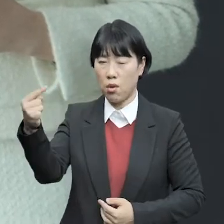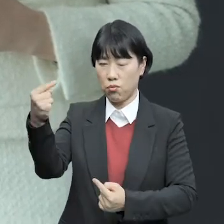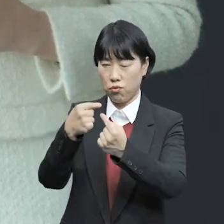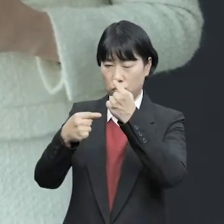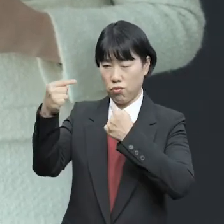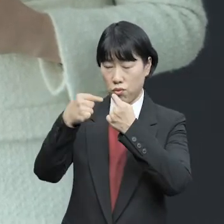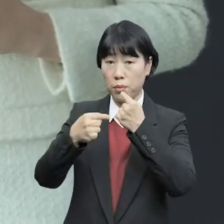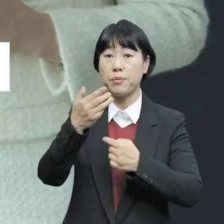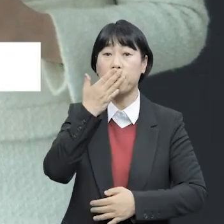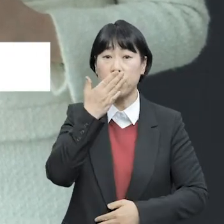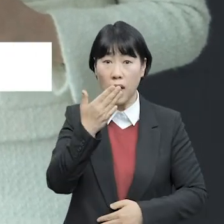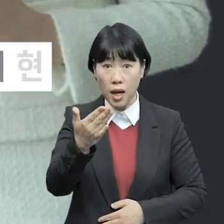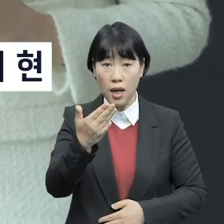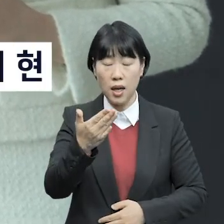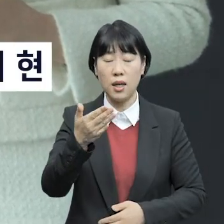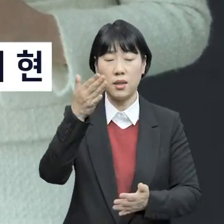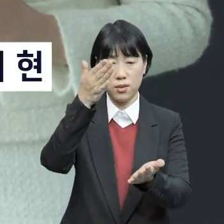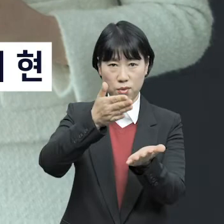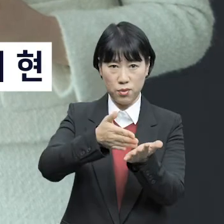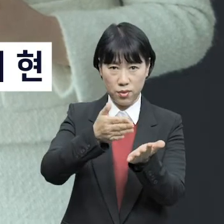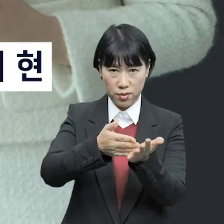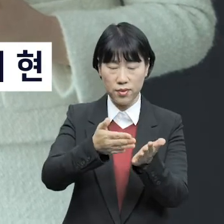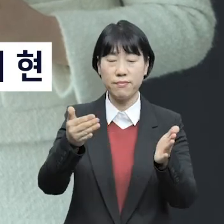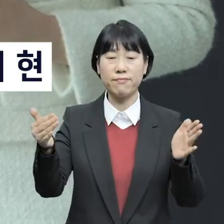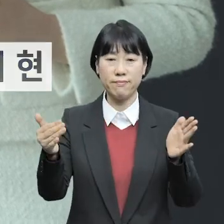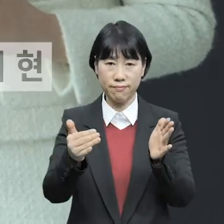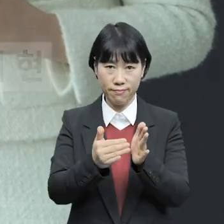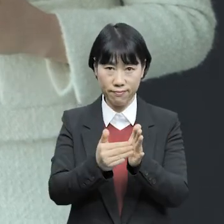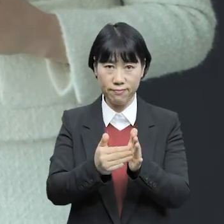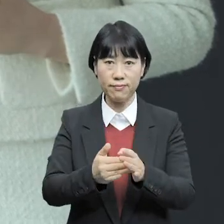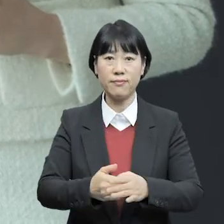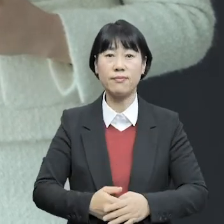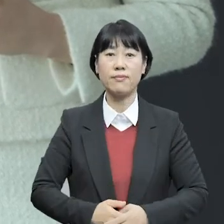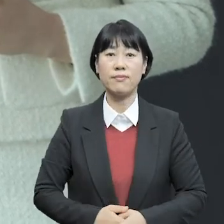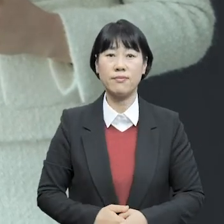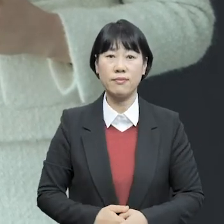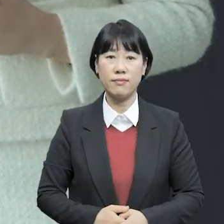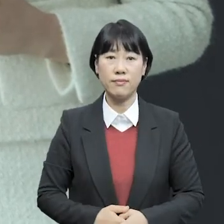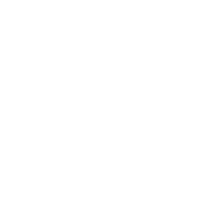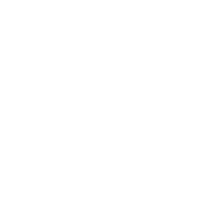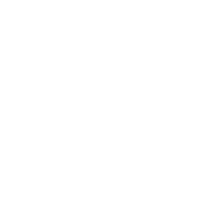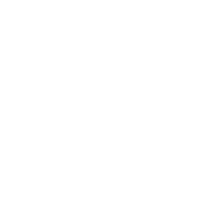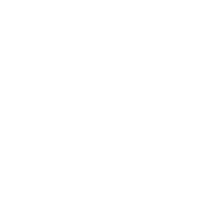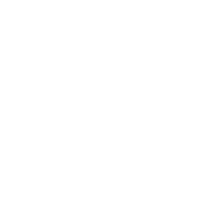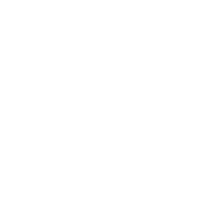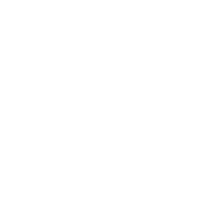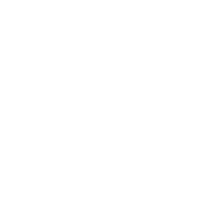지원 가능합니다. 인공지능 중심도시에서 헬로 광주 정지현입니다.